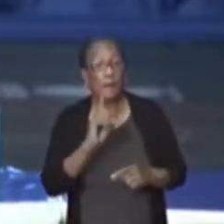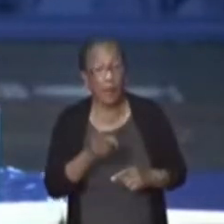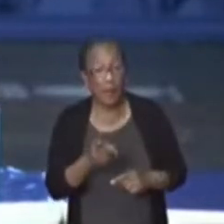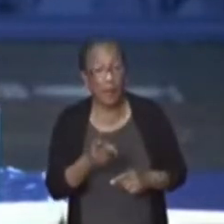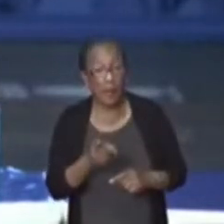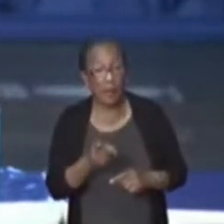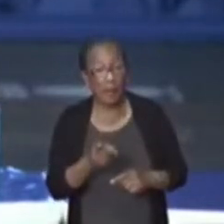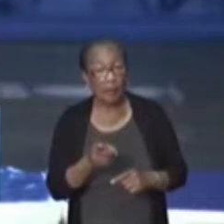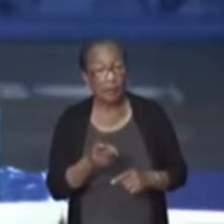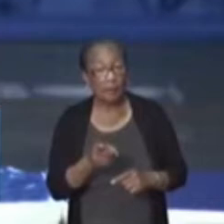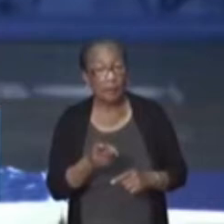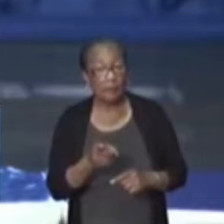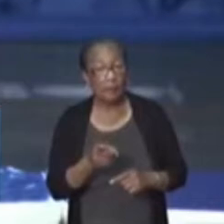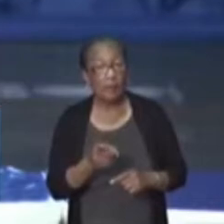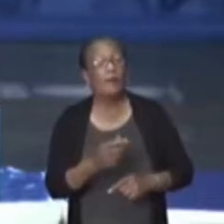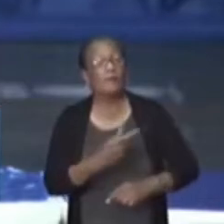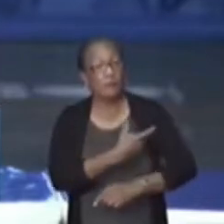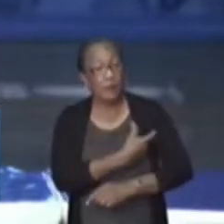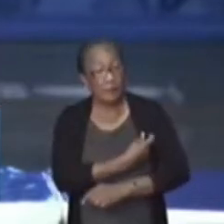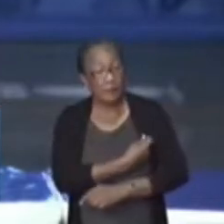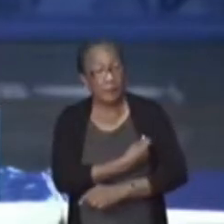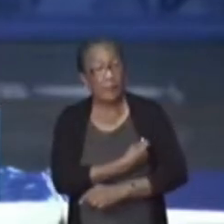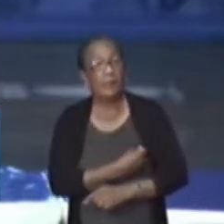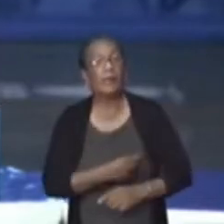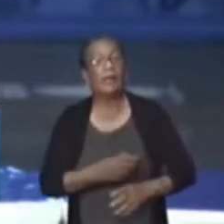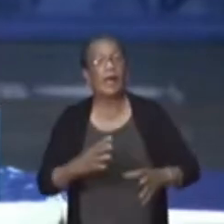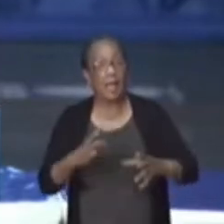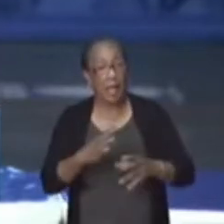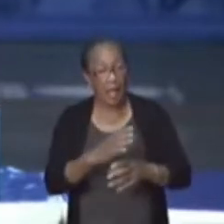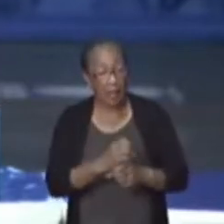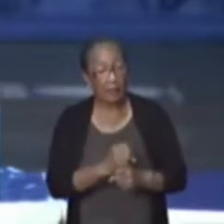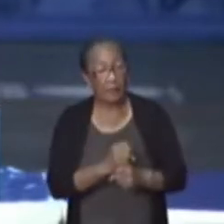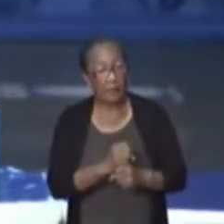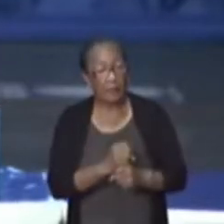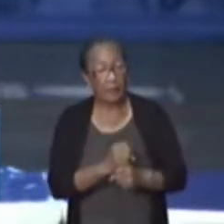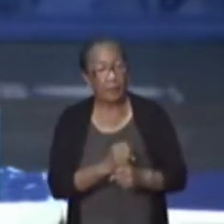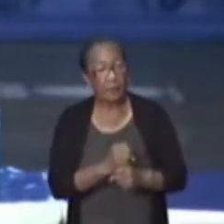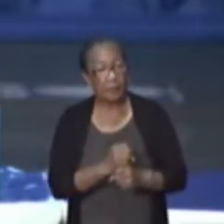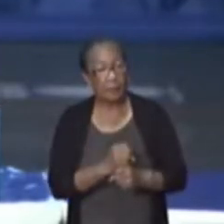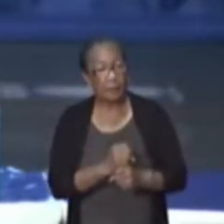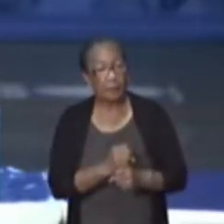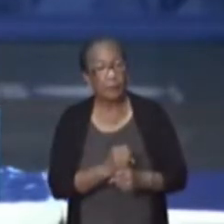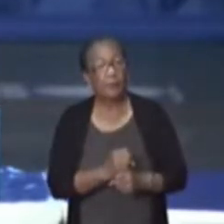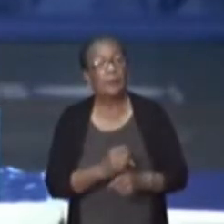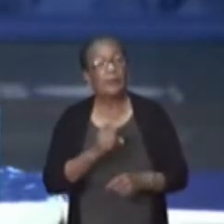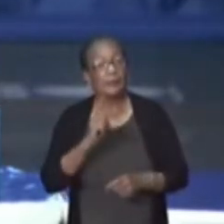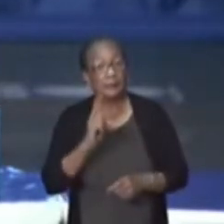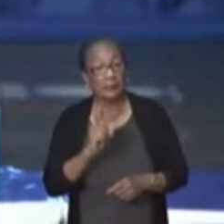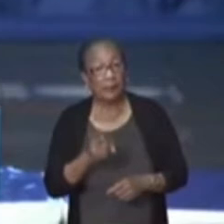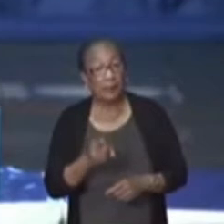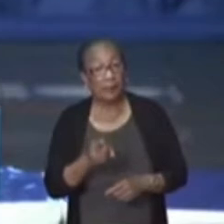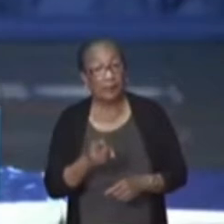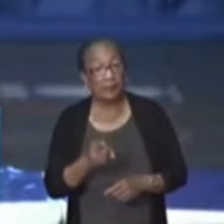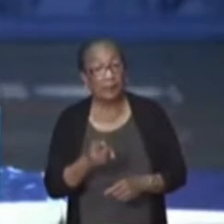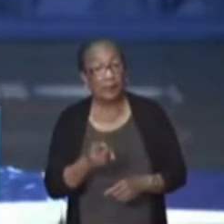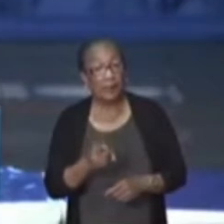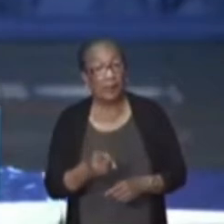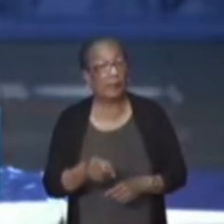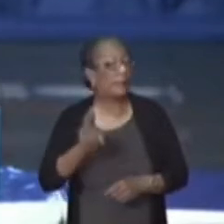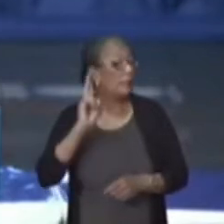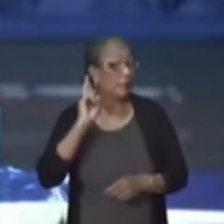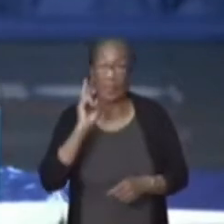wel kan betekenen, en dat wijzen data uit, is dat het vaccineren wel beschermt tegen